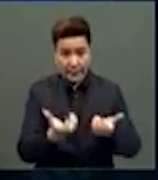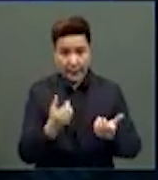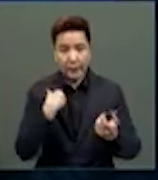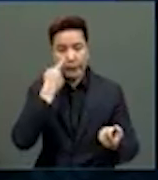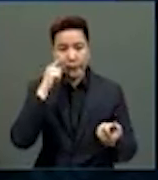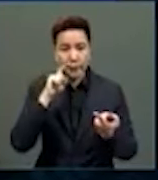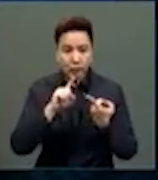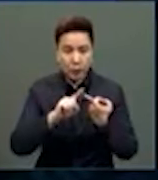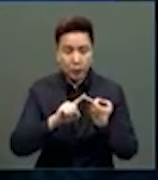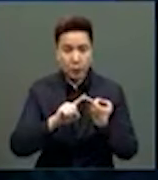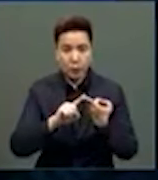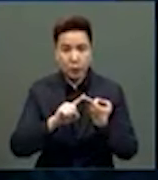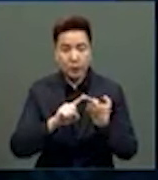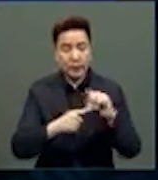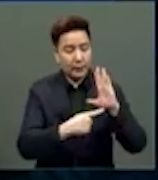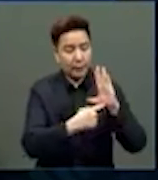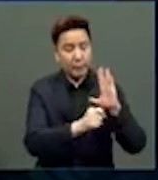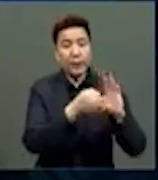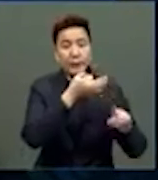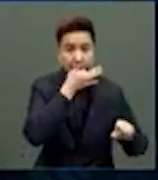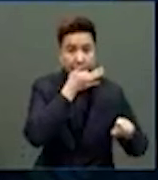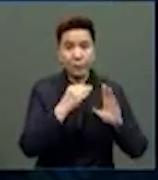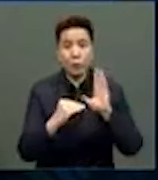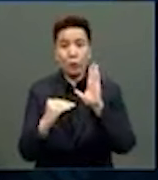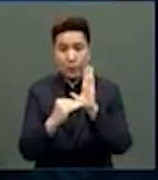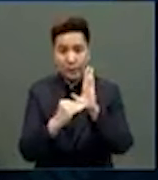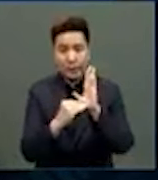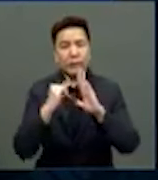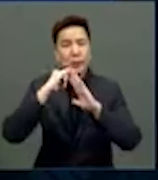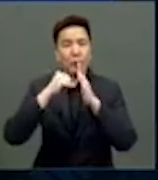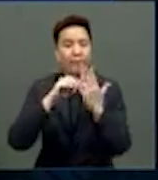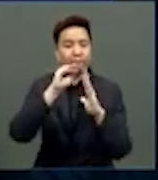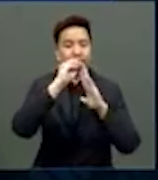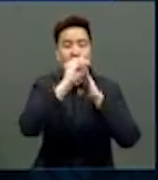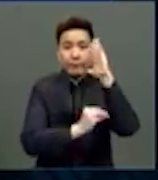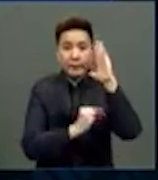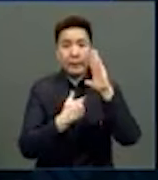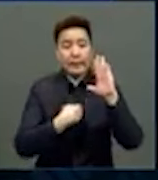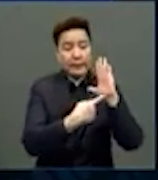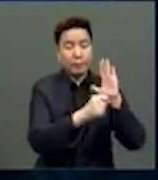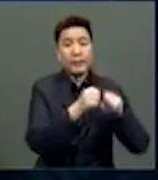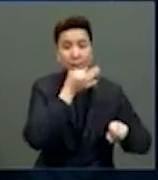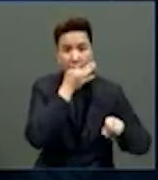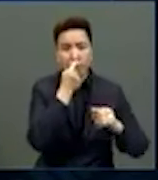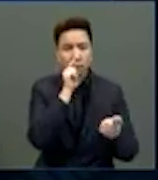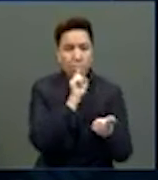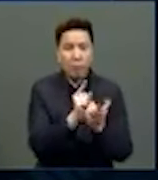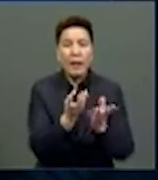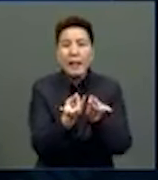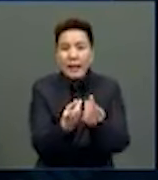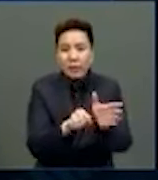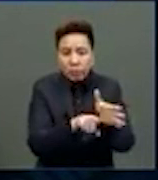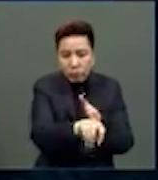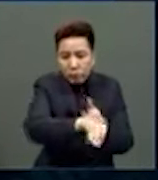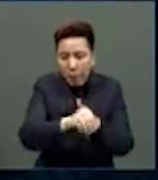ในส่วนของสมุทรสาครกรุงเทพมหานครและจังหวัดอื่นๆของสมุทรสาครตัวเลขก็ยังคงลดลง